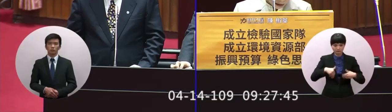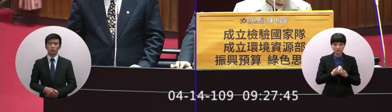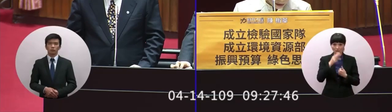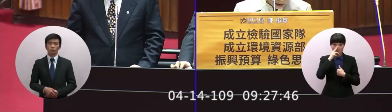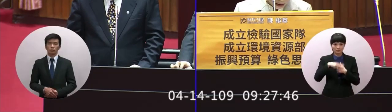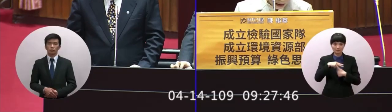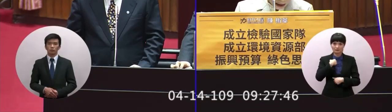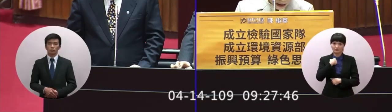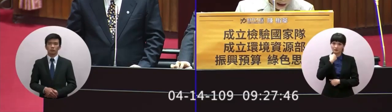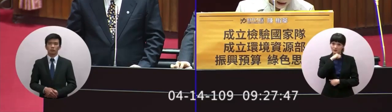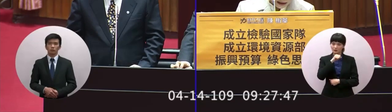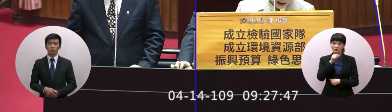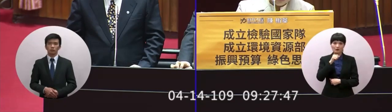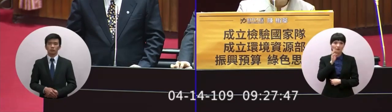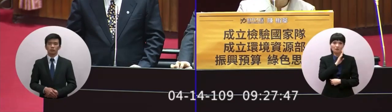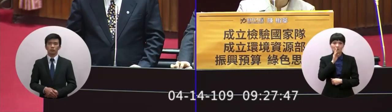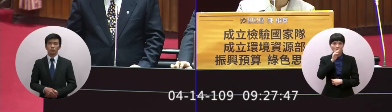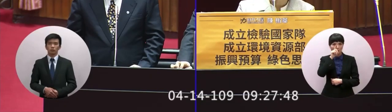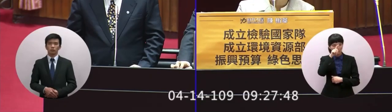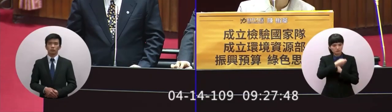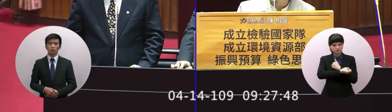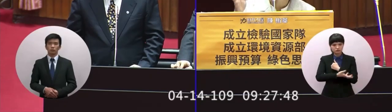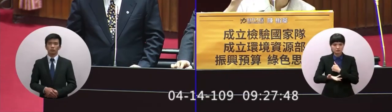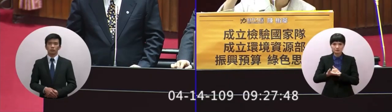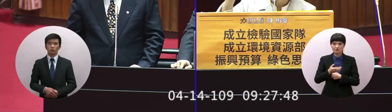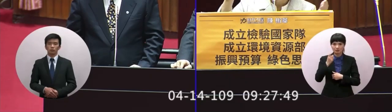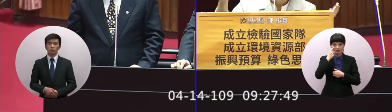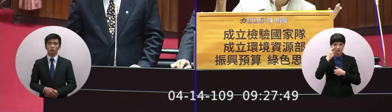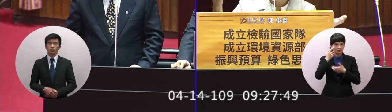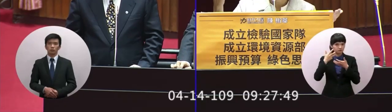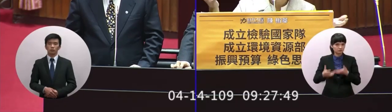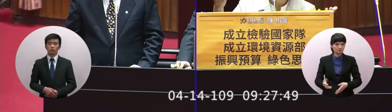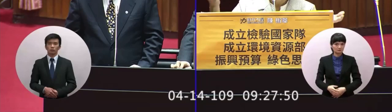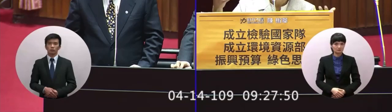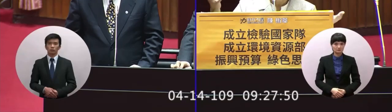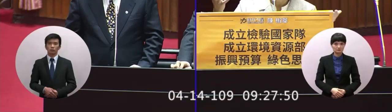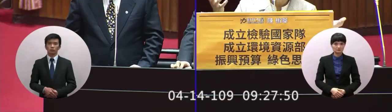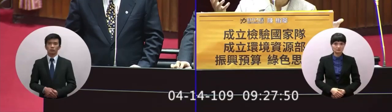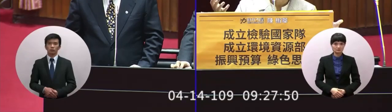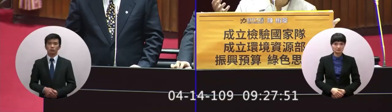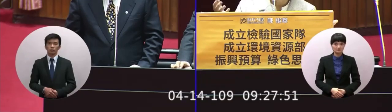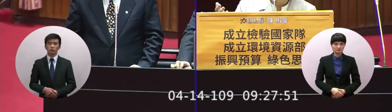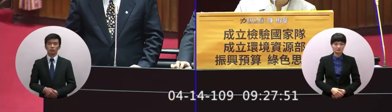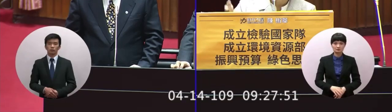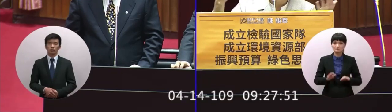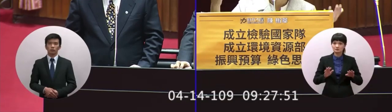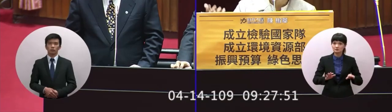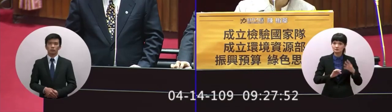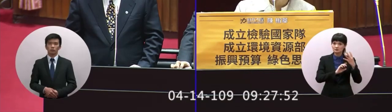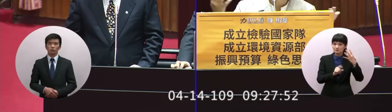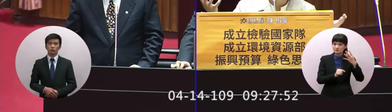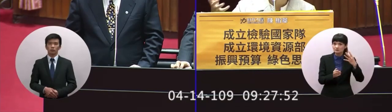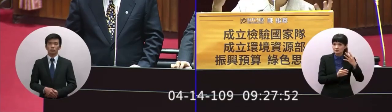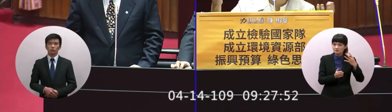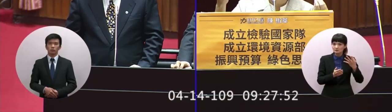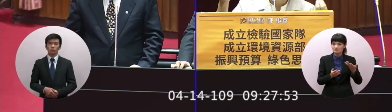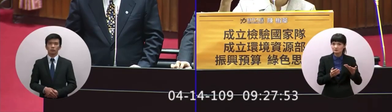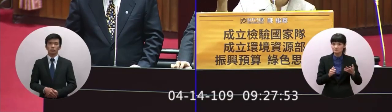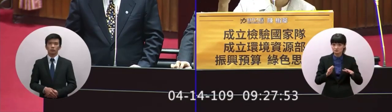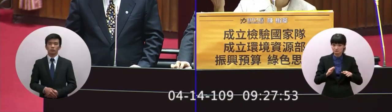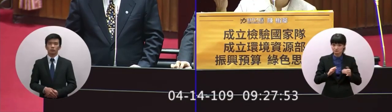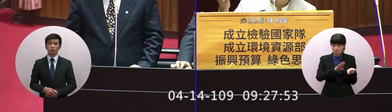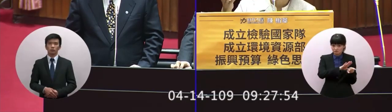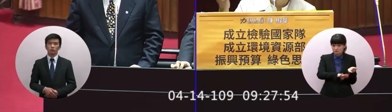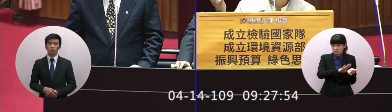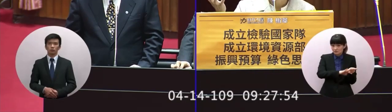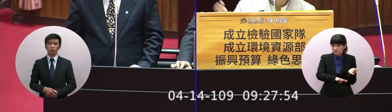是很严重。所以到四月的时候，这个好像现在南部常常都还是这个